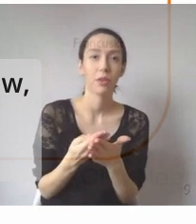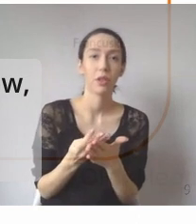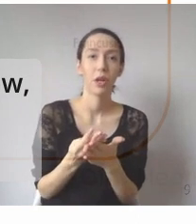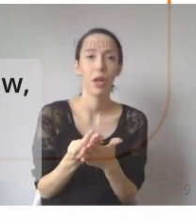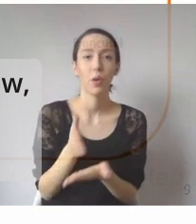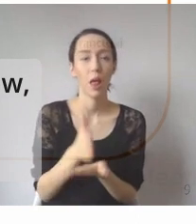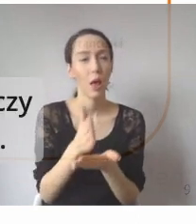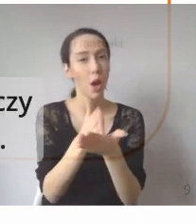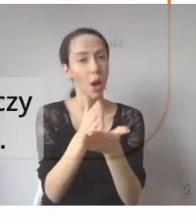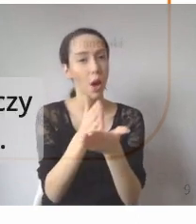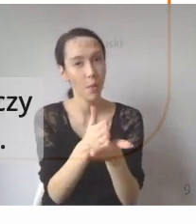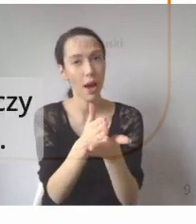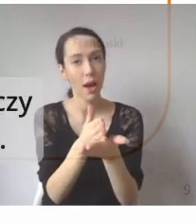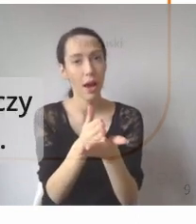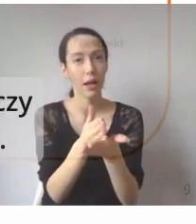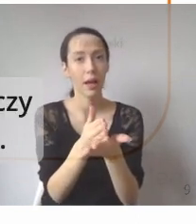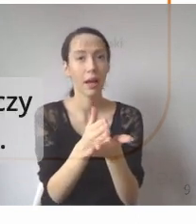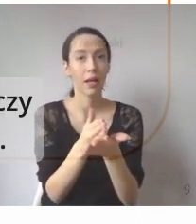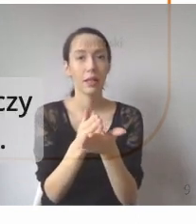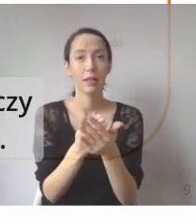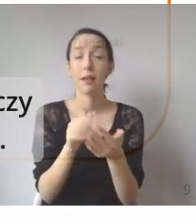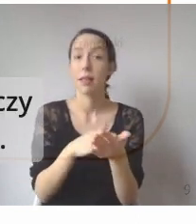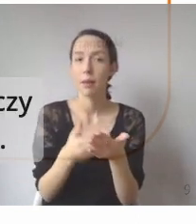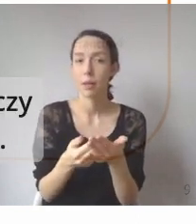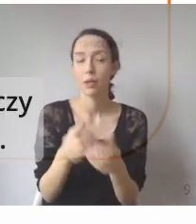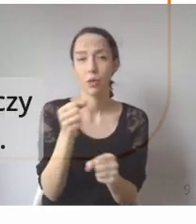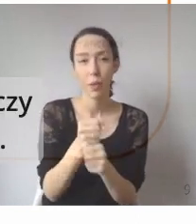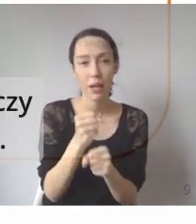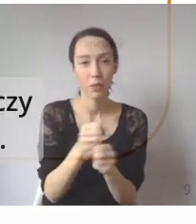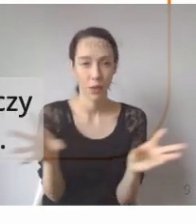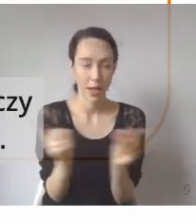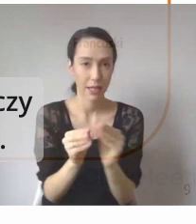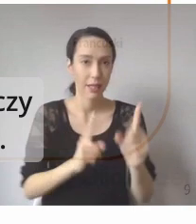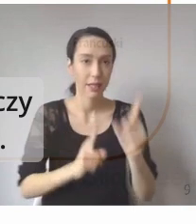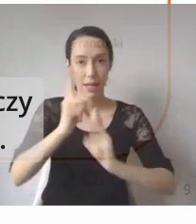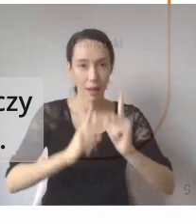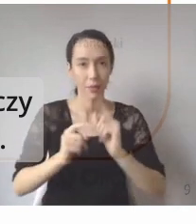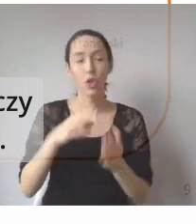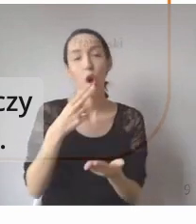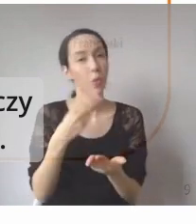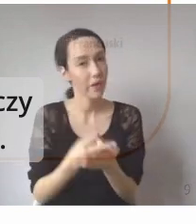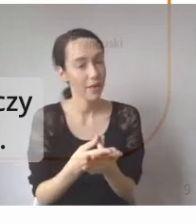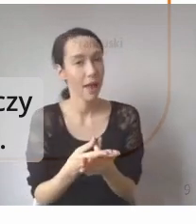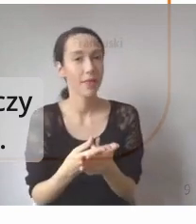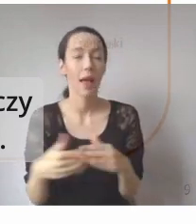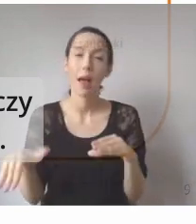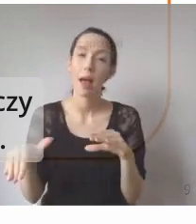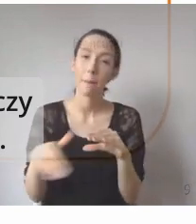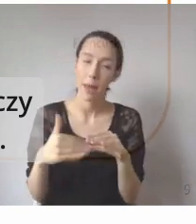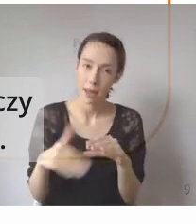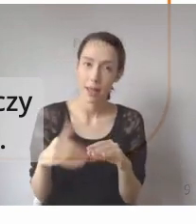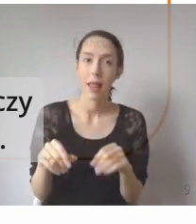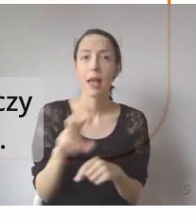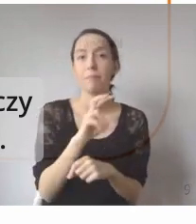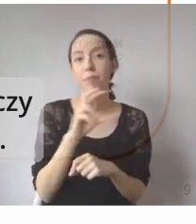klienta bezpośrednio, na przykład, nie wiem, w salonie sieci komórkowej, czy odpowiada na maile, czy też jest odpowiedzialna